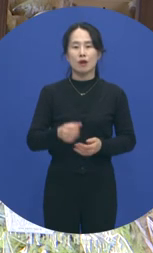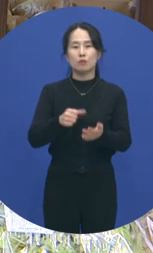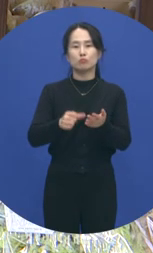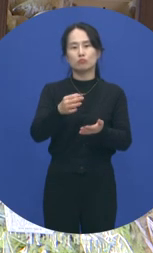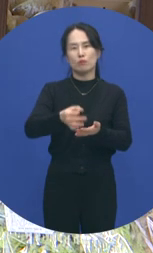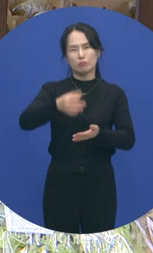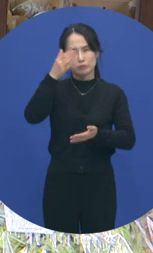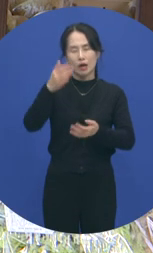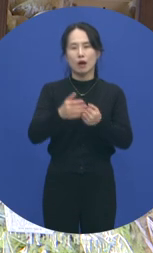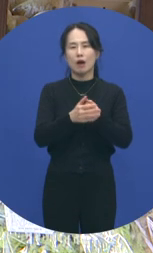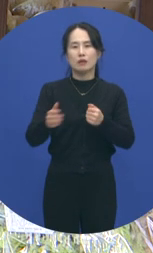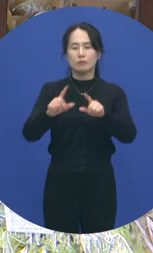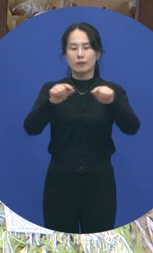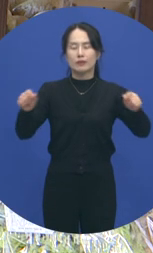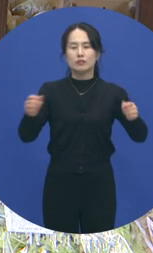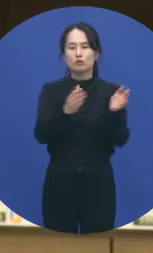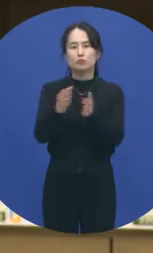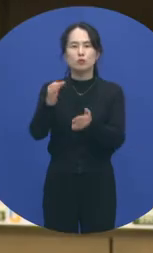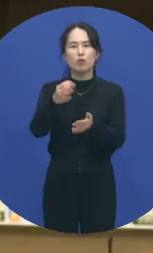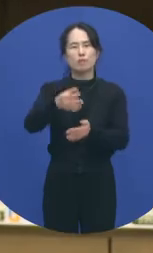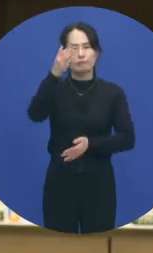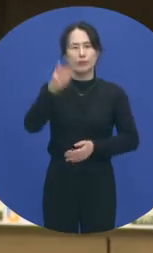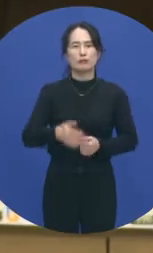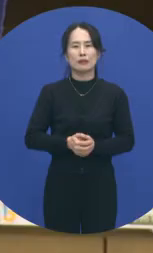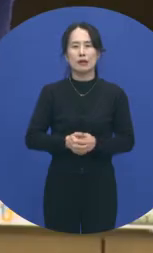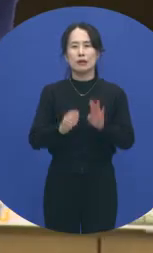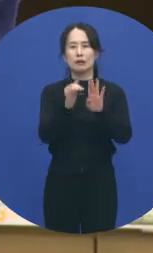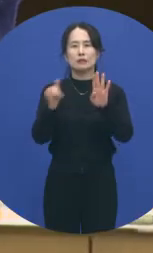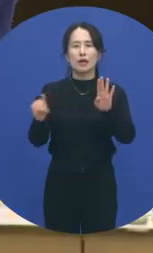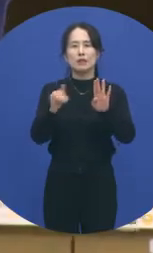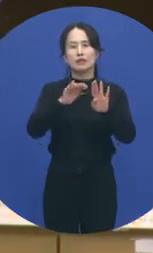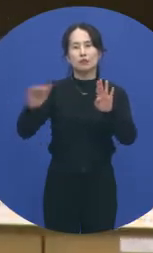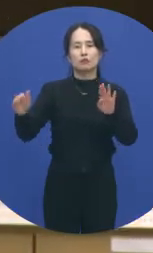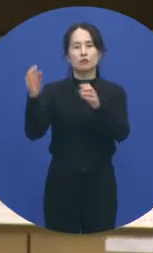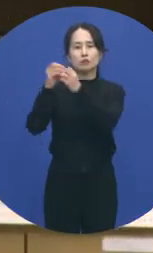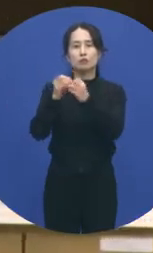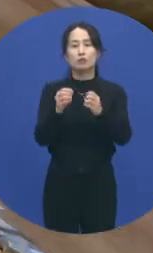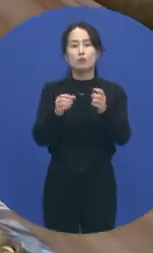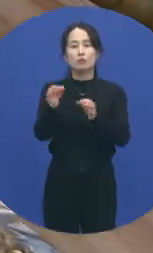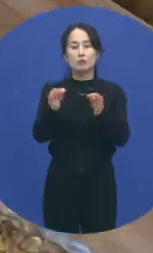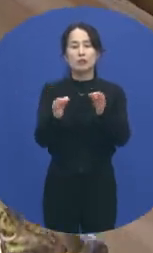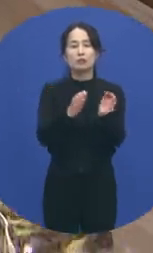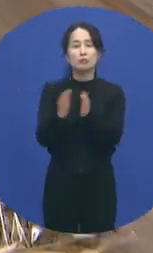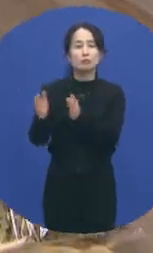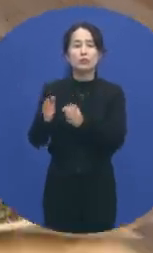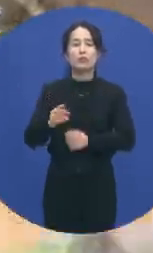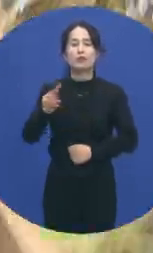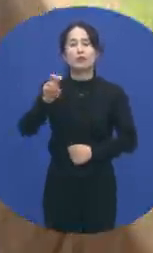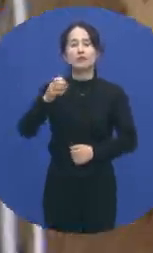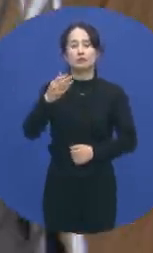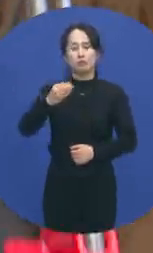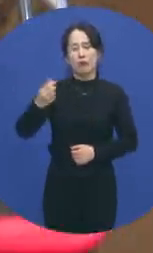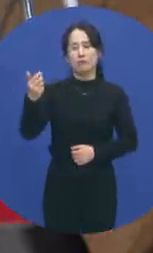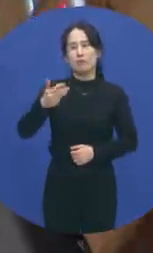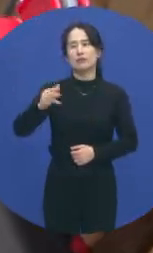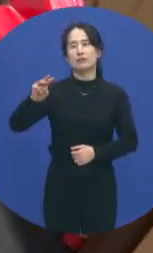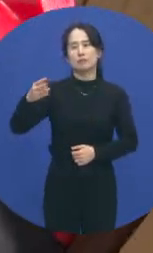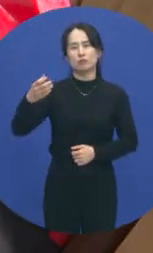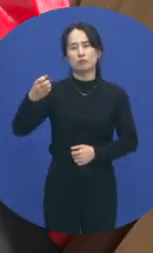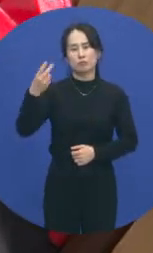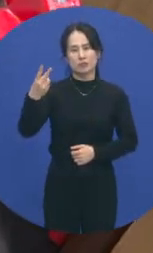고물가 탓에 설 차례상 비용이 크게 올랐습니다. 4인 기준 전통시장에서 차례상을 준비한다면 평균